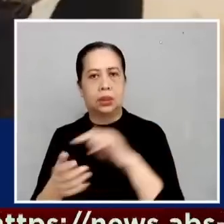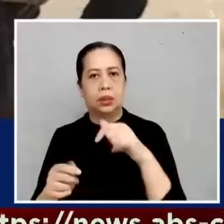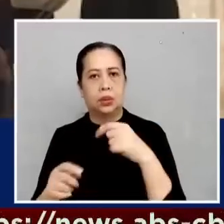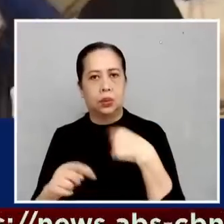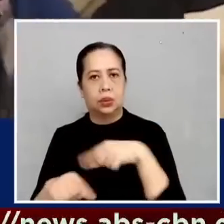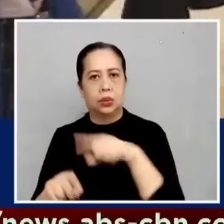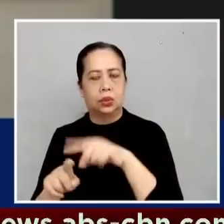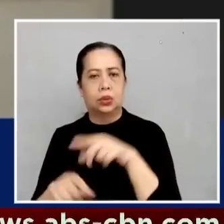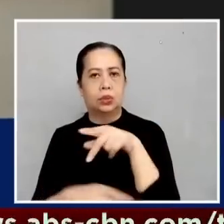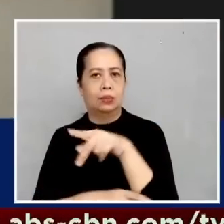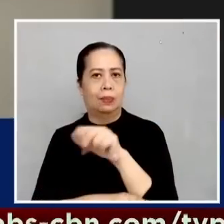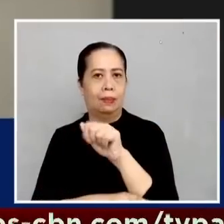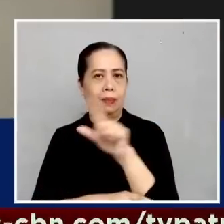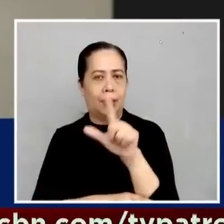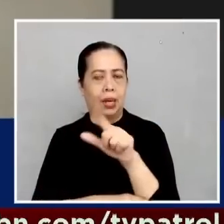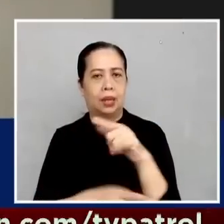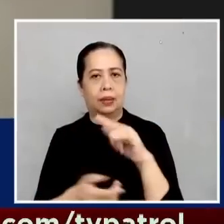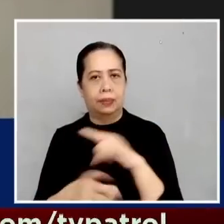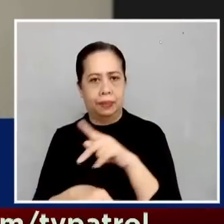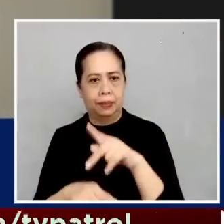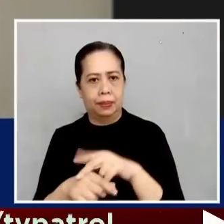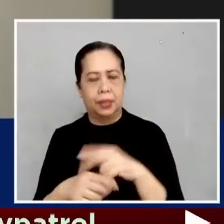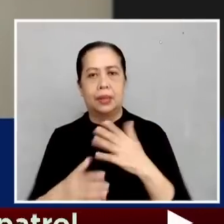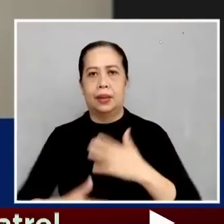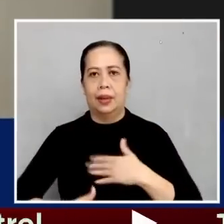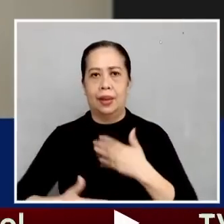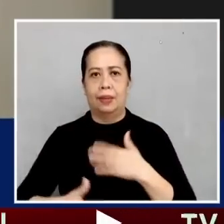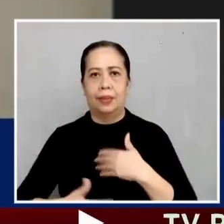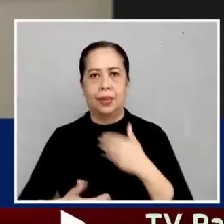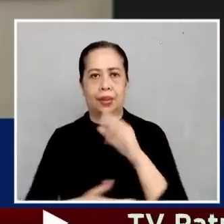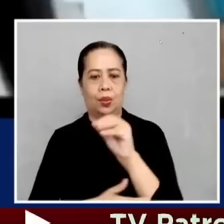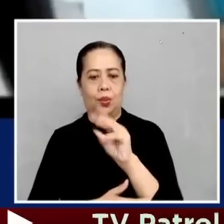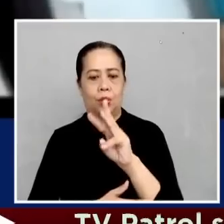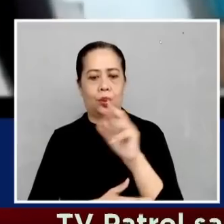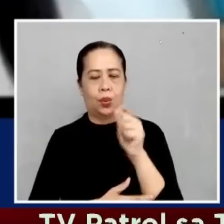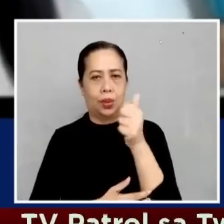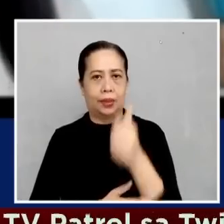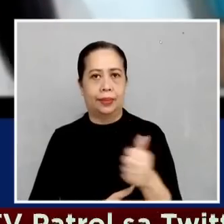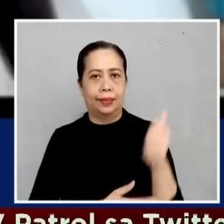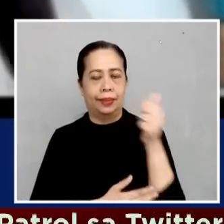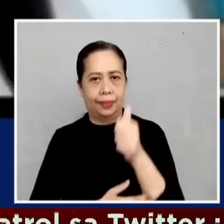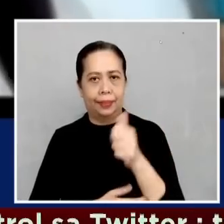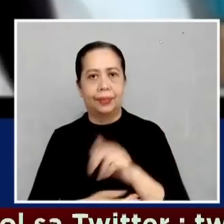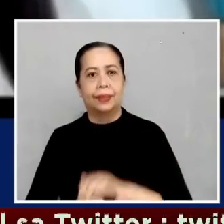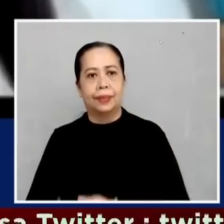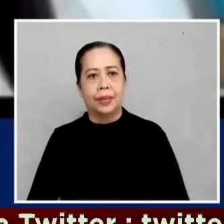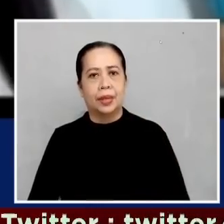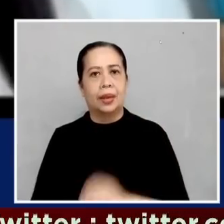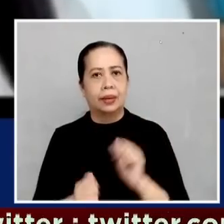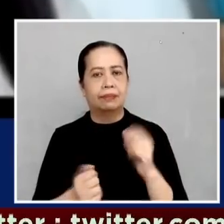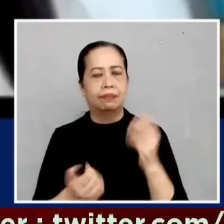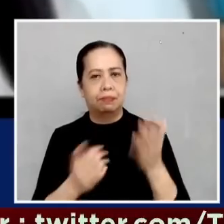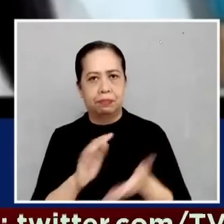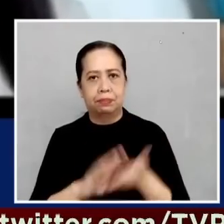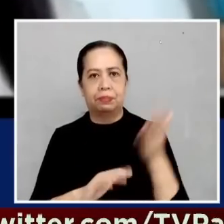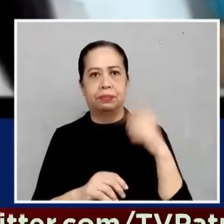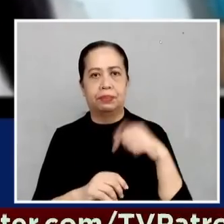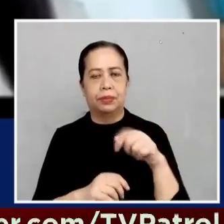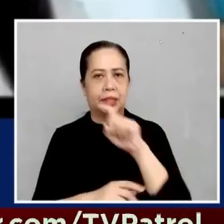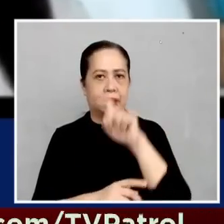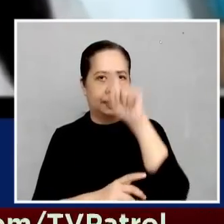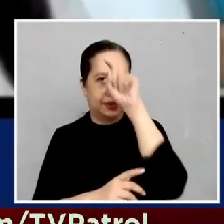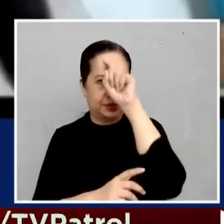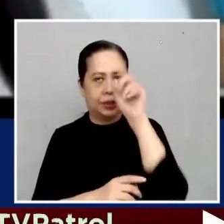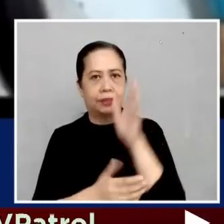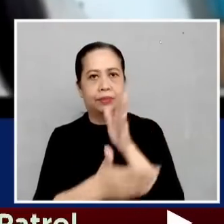Philippine Airlines. Masaya namang ibinalita ng Overseas Workers Welfare Administration na nakalusot na sa Egyptian